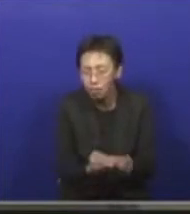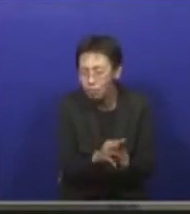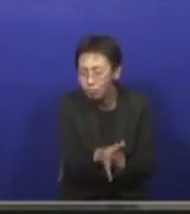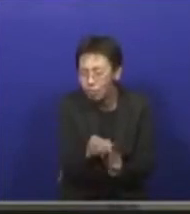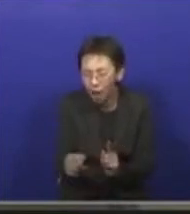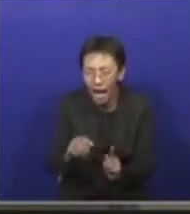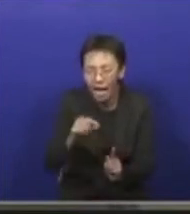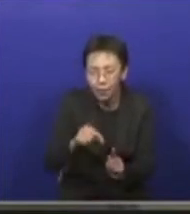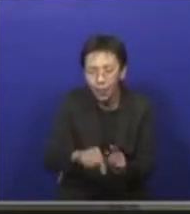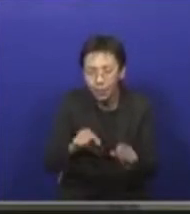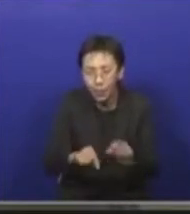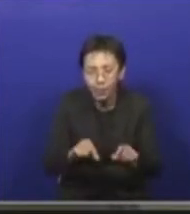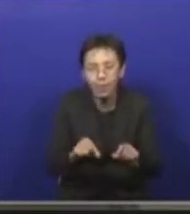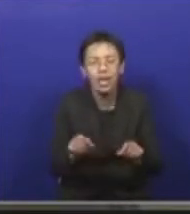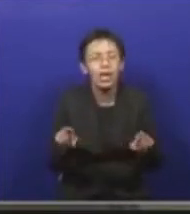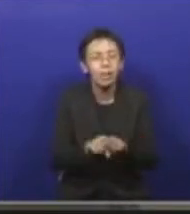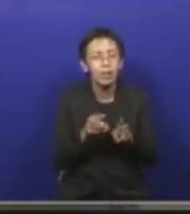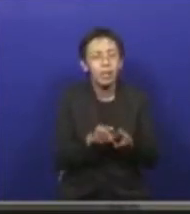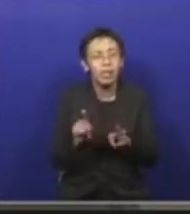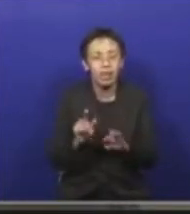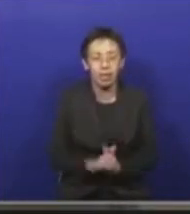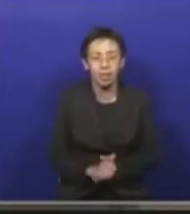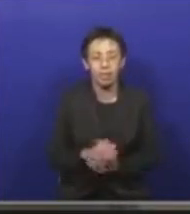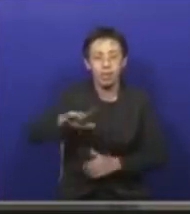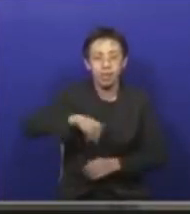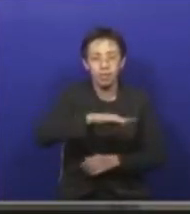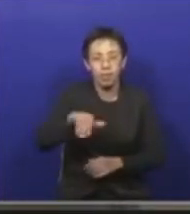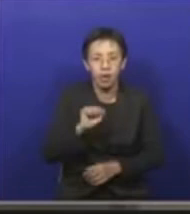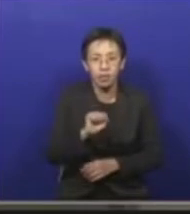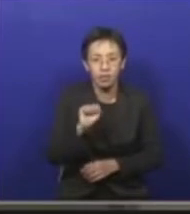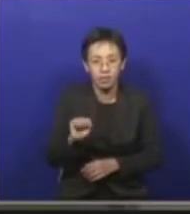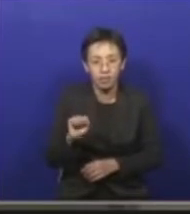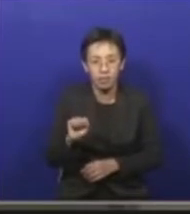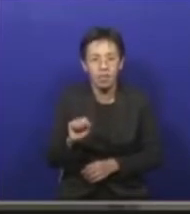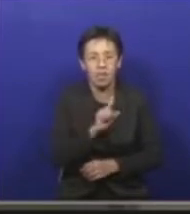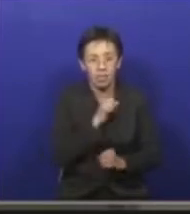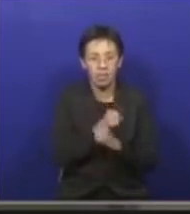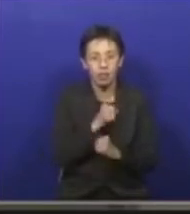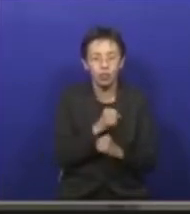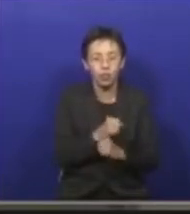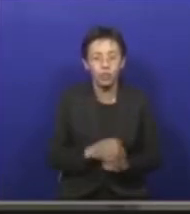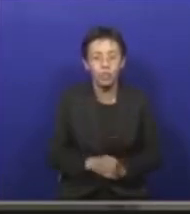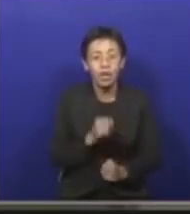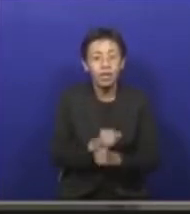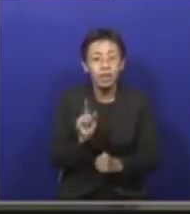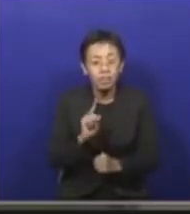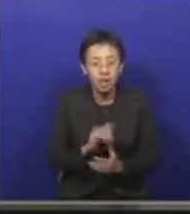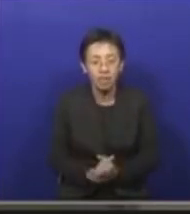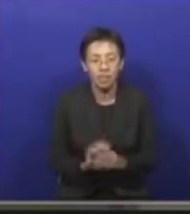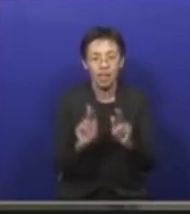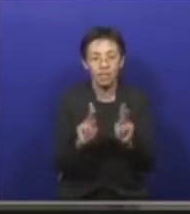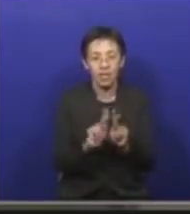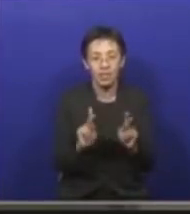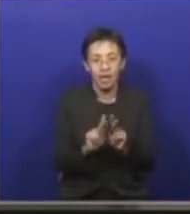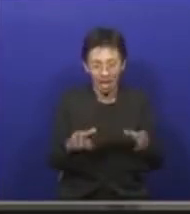การนี้ของน้าแทนครับคล้ายคลึงกับวิธีการที่พวกเราสภาผู้แทนราษฎรกำลังทำกันอยู่ก็คือการอาศัยกรรมาธิการที่ผลั